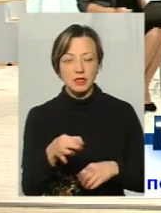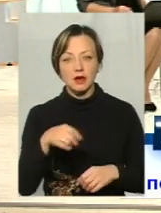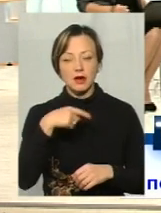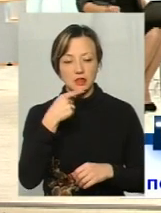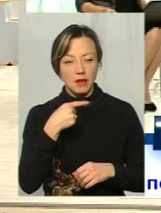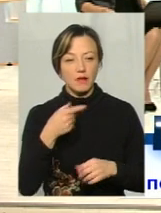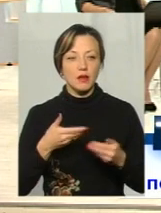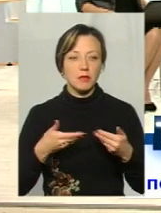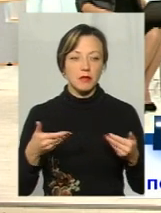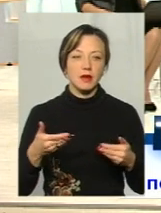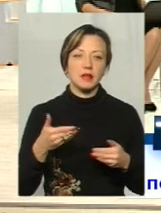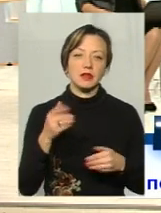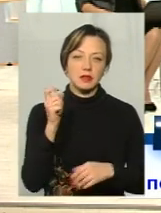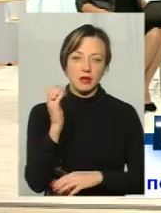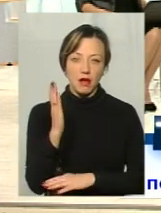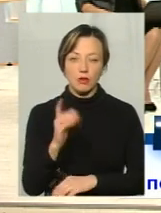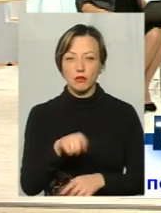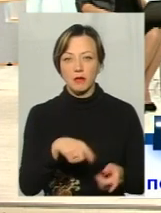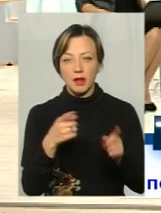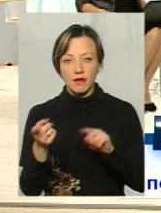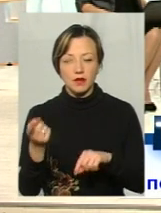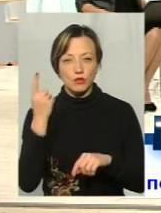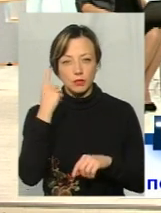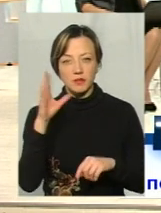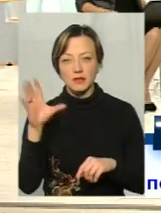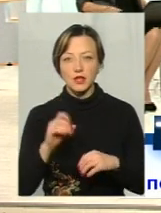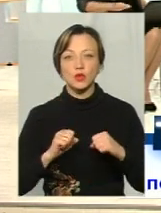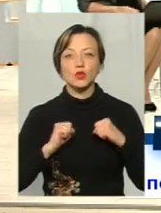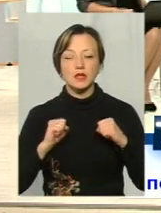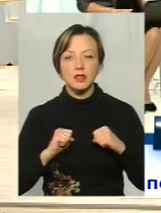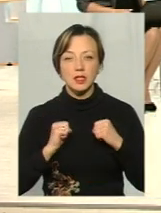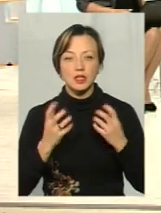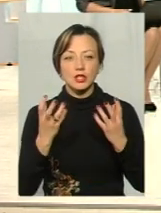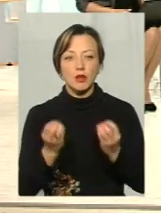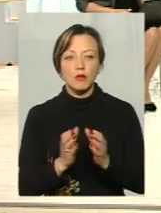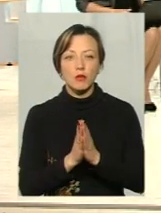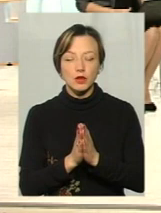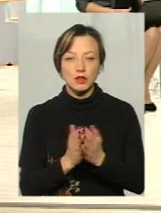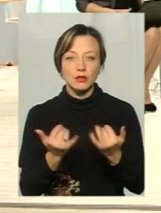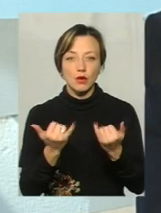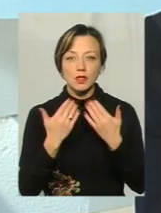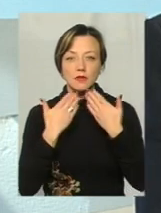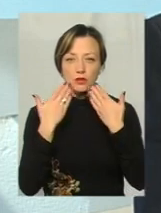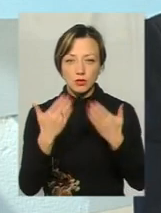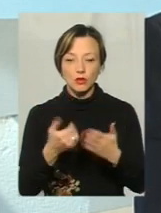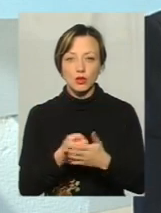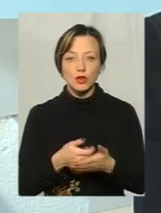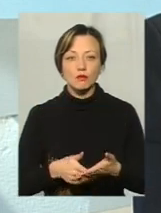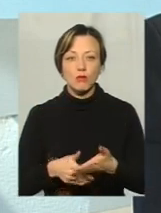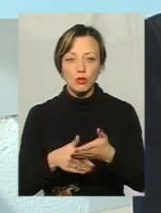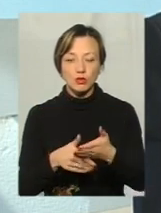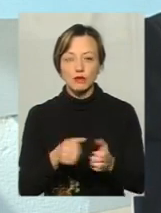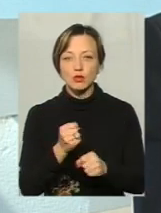що ми за, щоб перевести. Я думаю, всі зусилля, а ще би попросити сьогодні звернутися до спонсорів